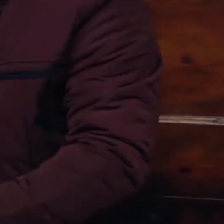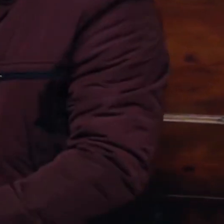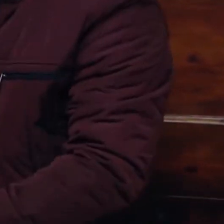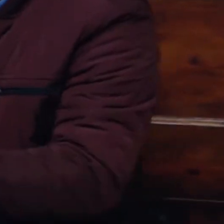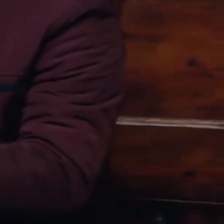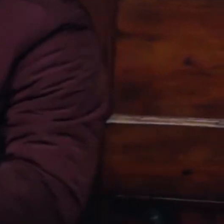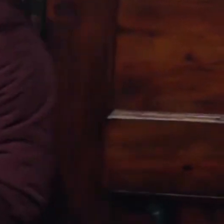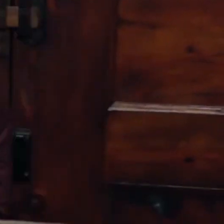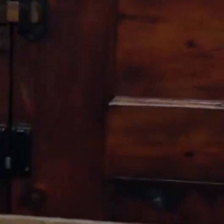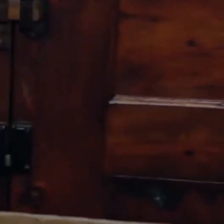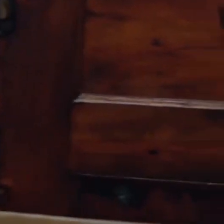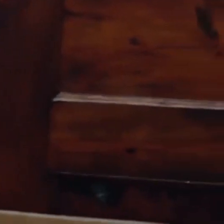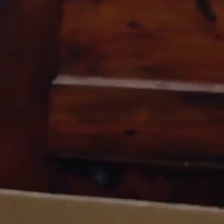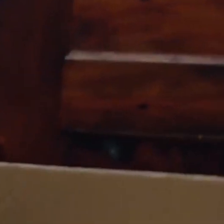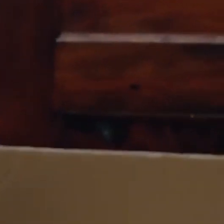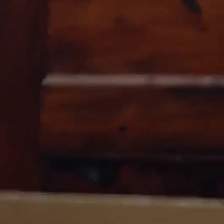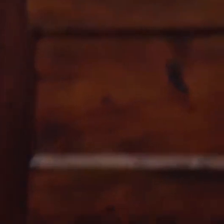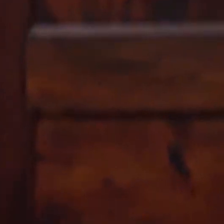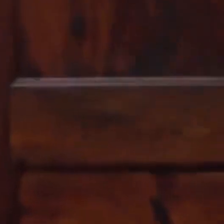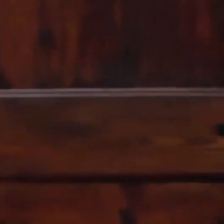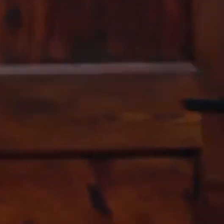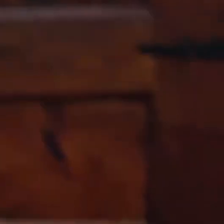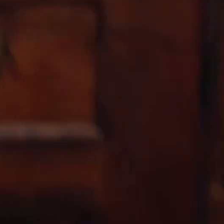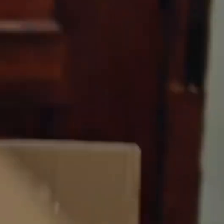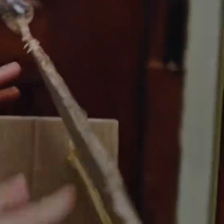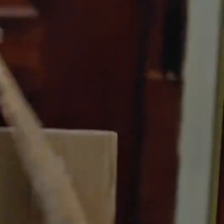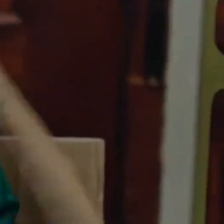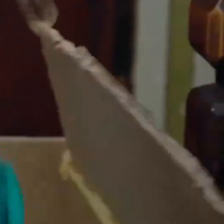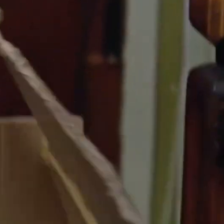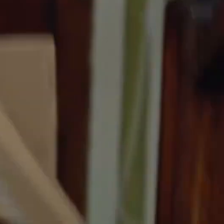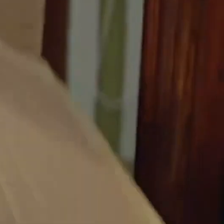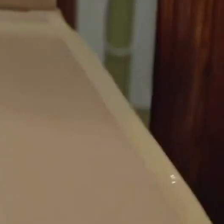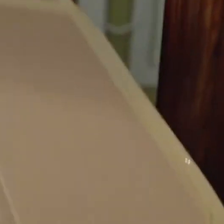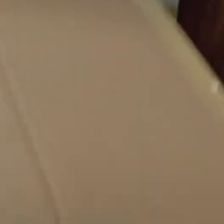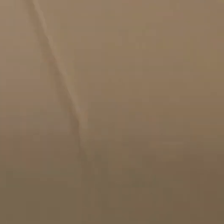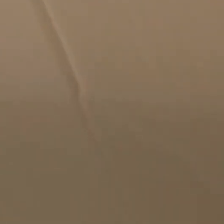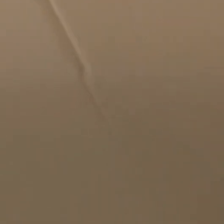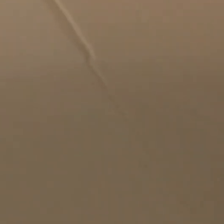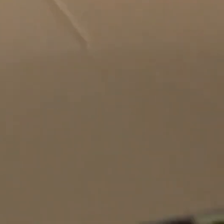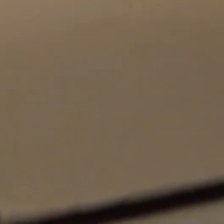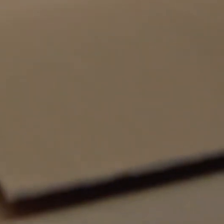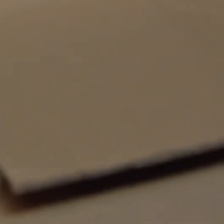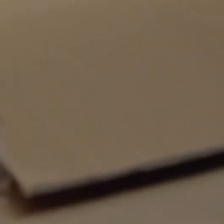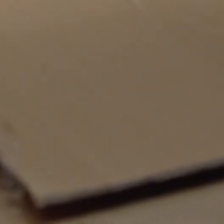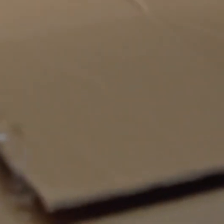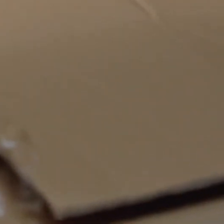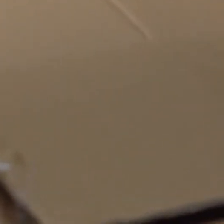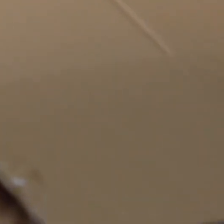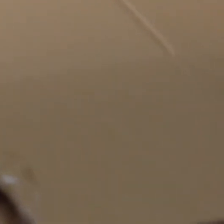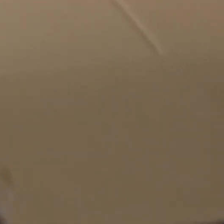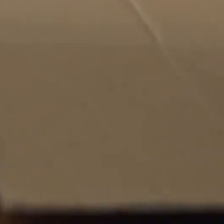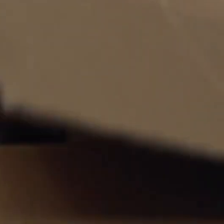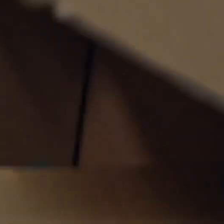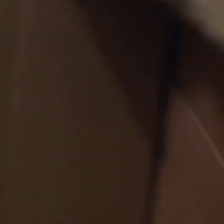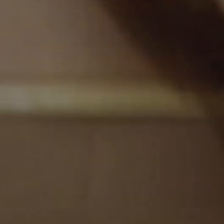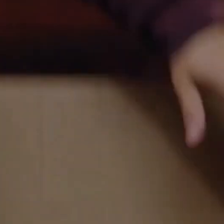etti. Sonra da kolyeyi gösterdi Arda'ya. İşaretleşerek anlaştılar. Arda'ya kolyeye girmesini söyledi. Kaldırıp soktu içeri. Arda